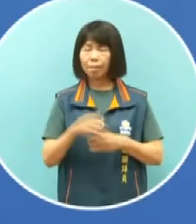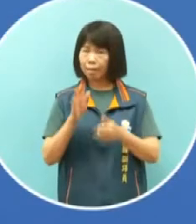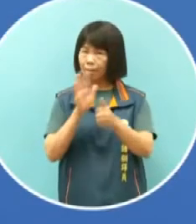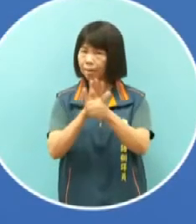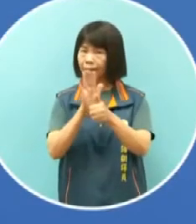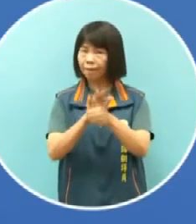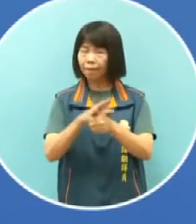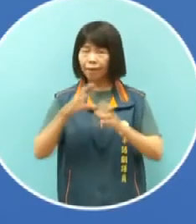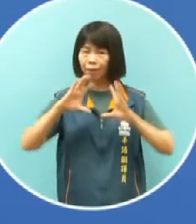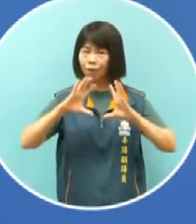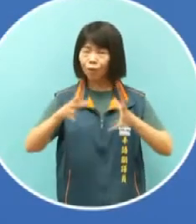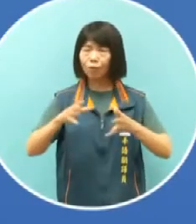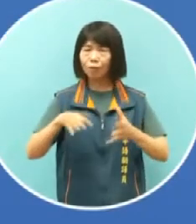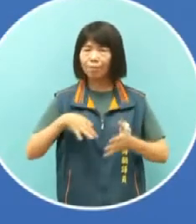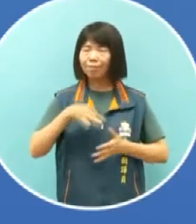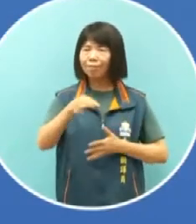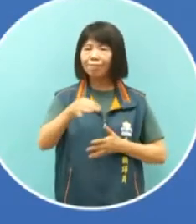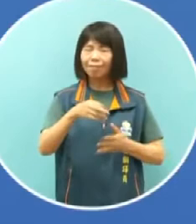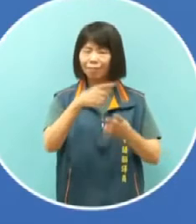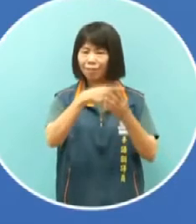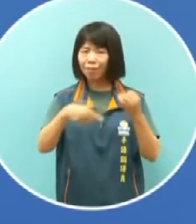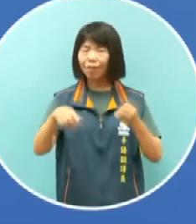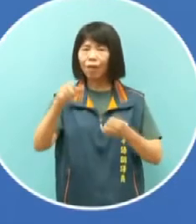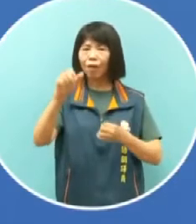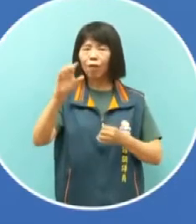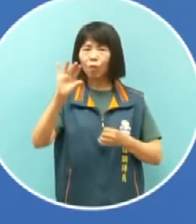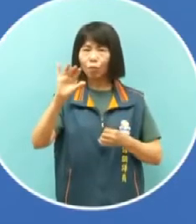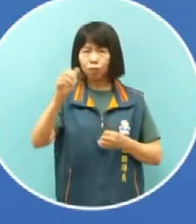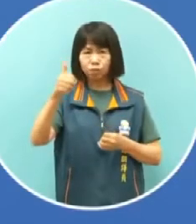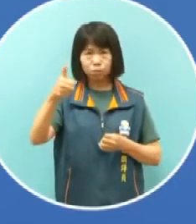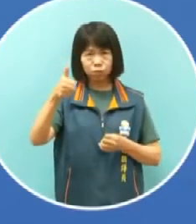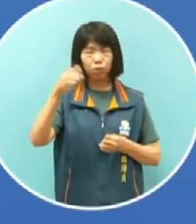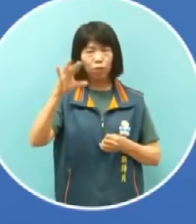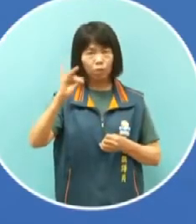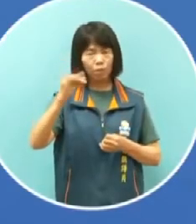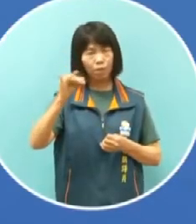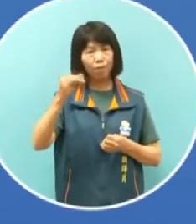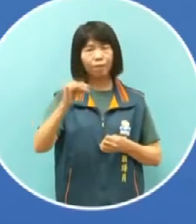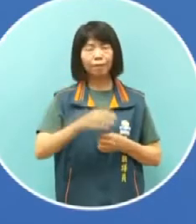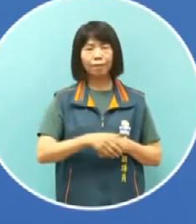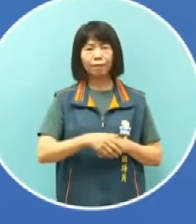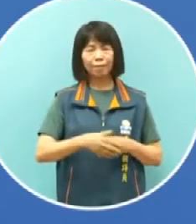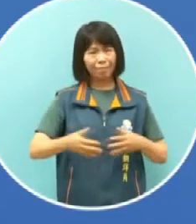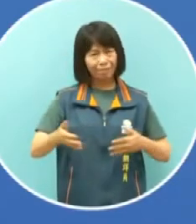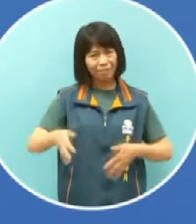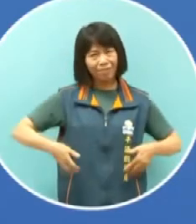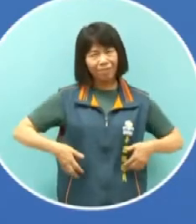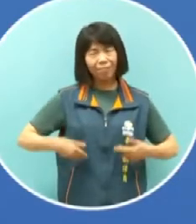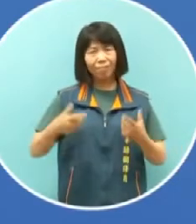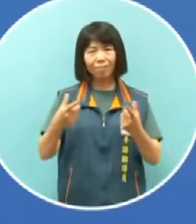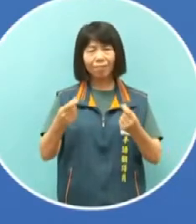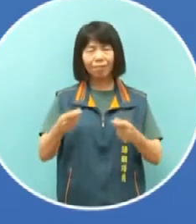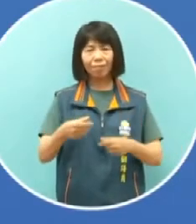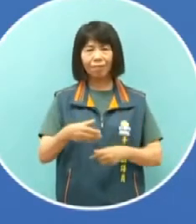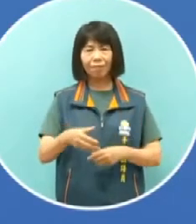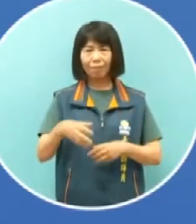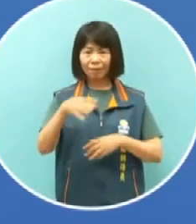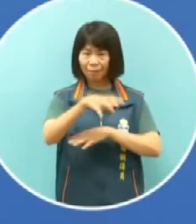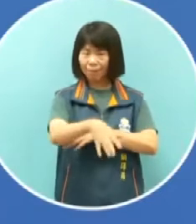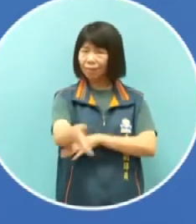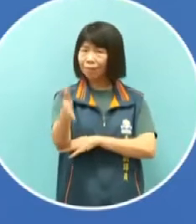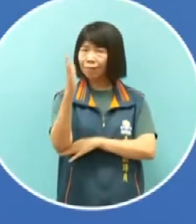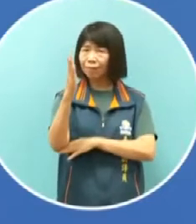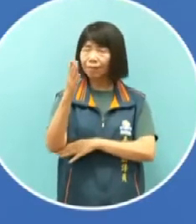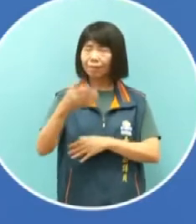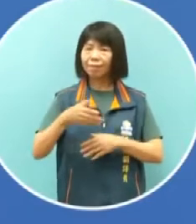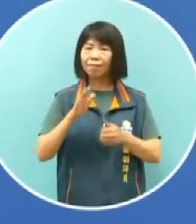帮忙国家买500万剂，不是急迫性吗？难道地方政府为了地方乡亲的生命，